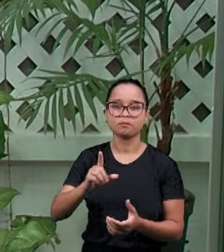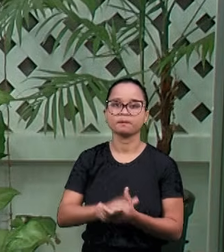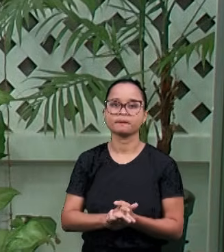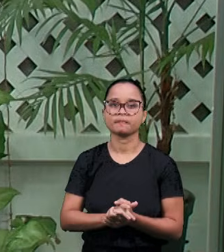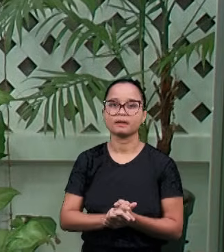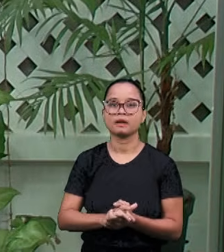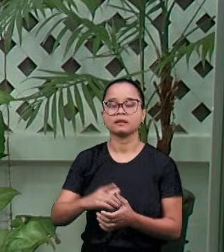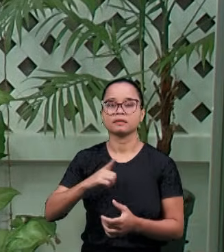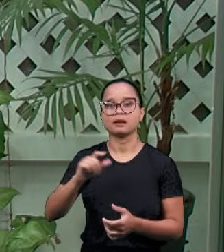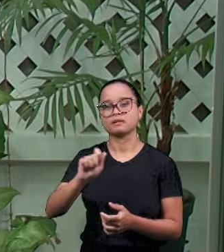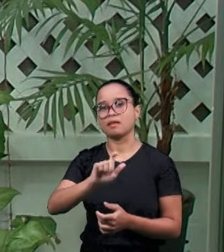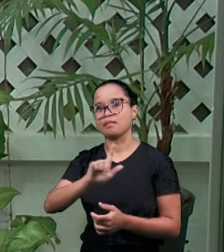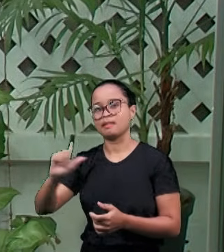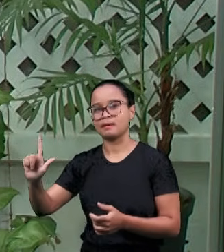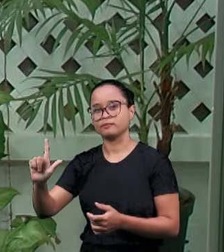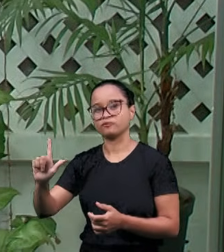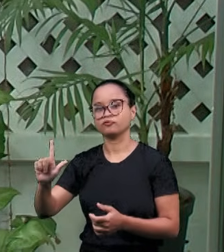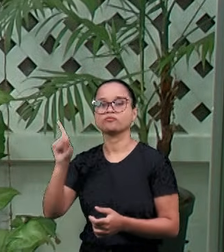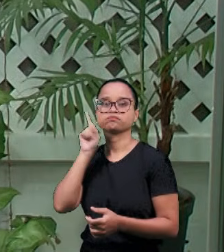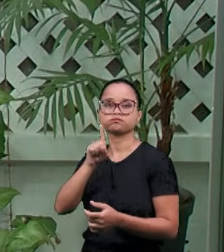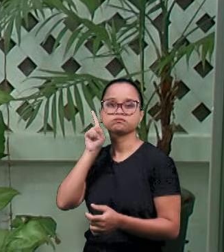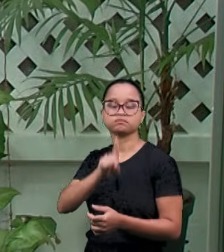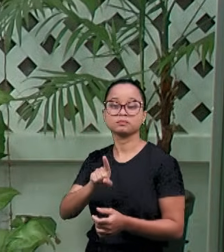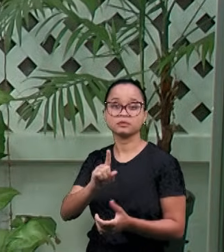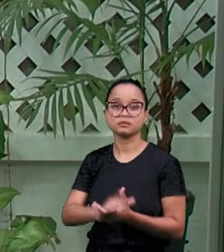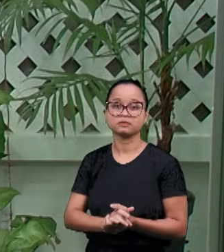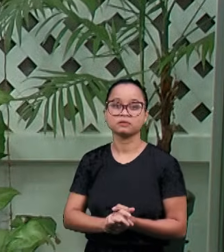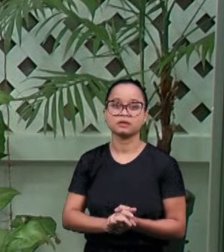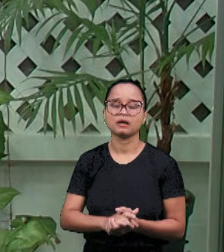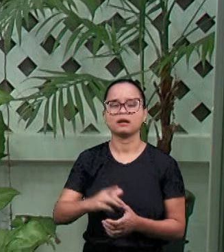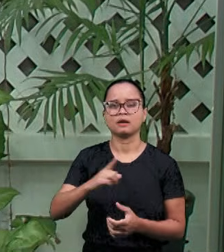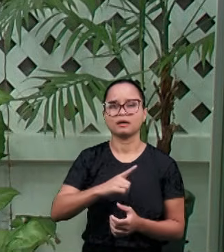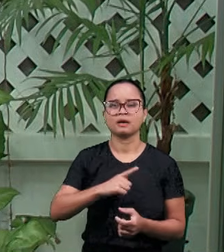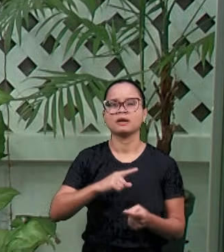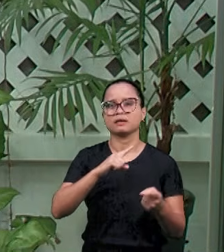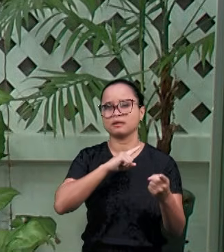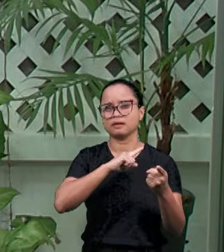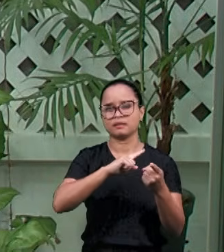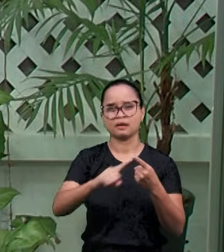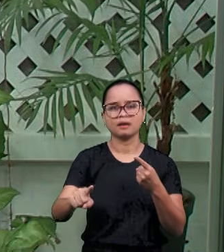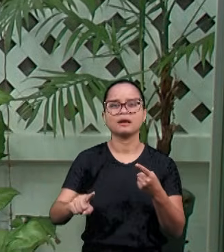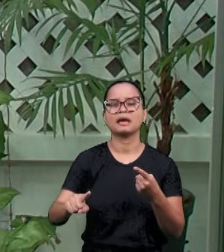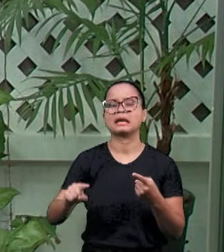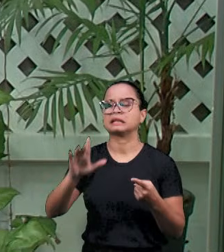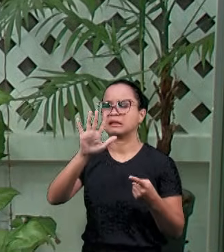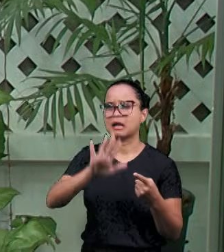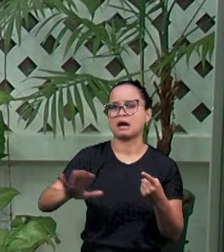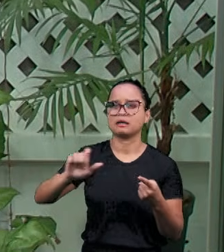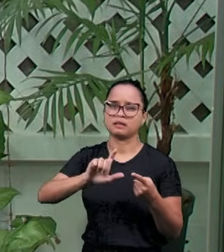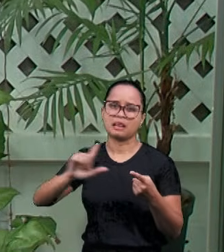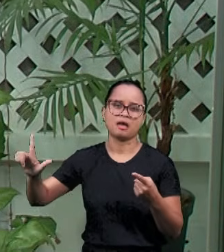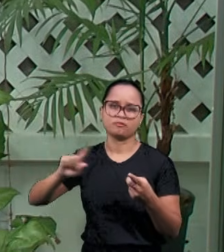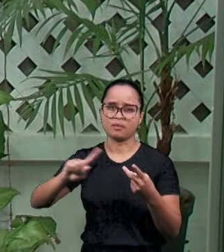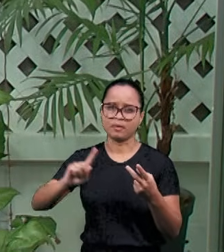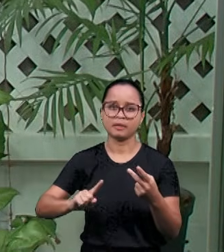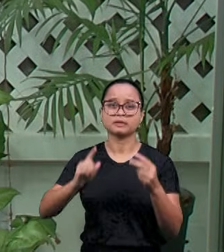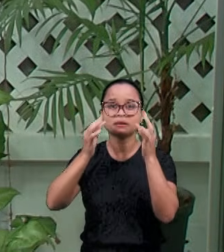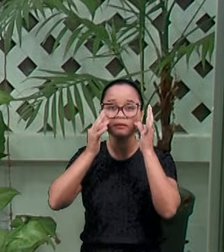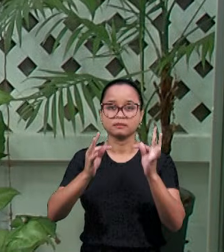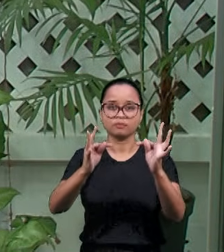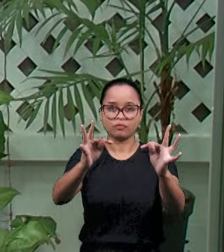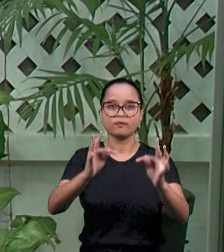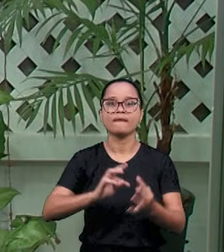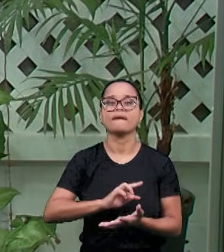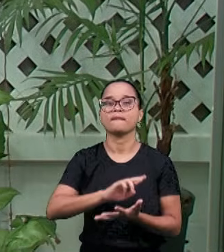l'est américaine, les églises de Washington, de la côte ouest, plusieurs